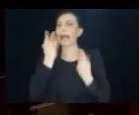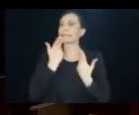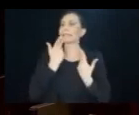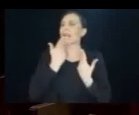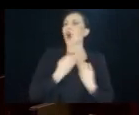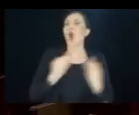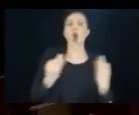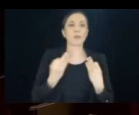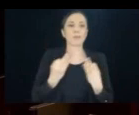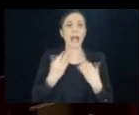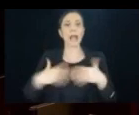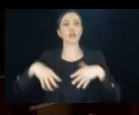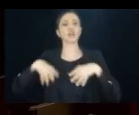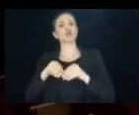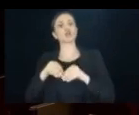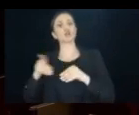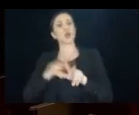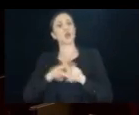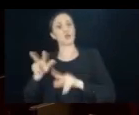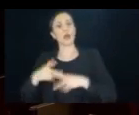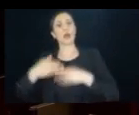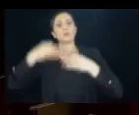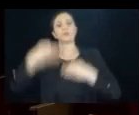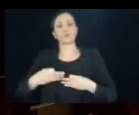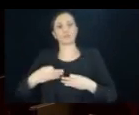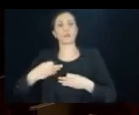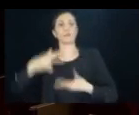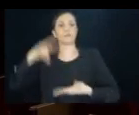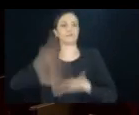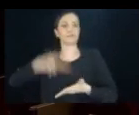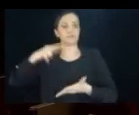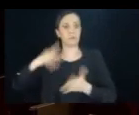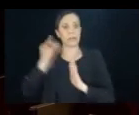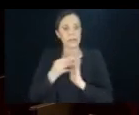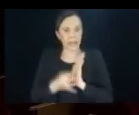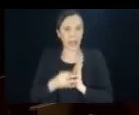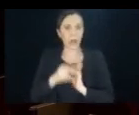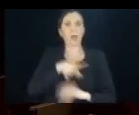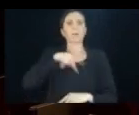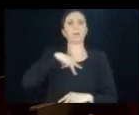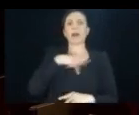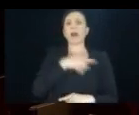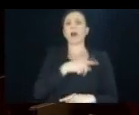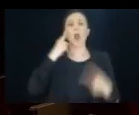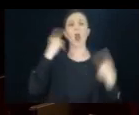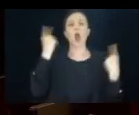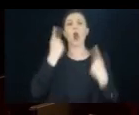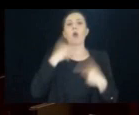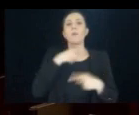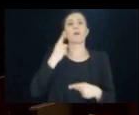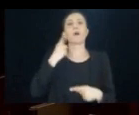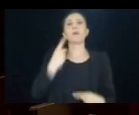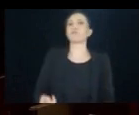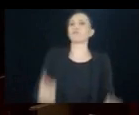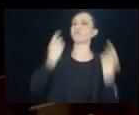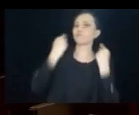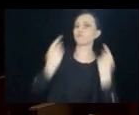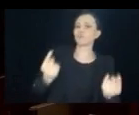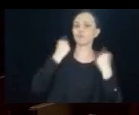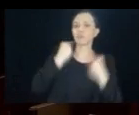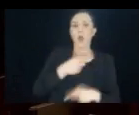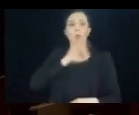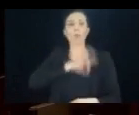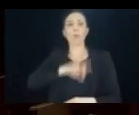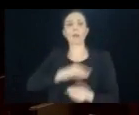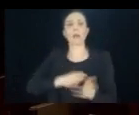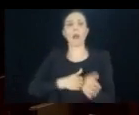fatto che la giunta comunale stabilisca delle regole, un privato se ne freghi, vada avanti a organizzare come meglio e remunerativo